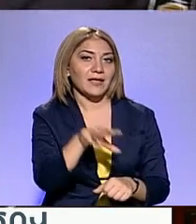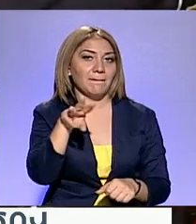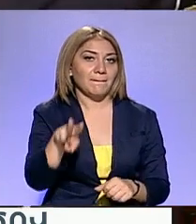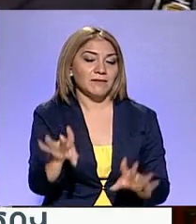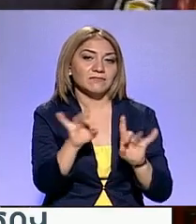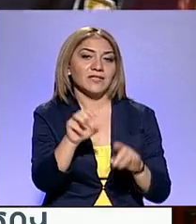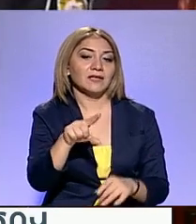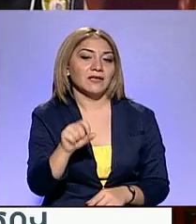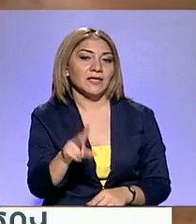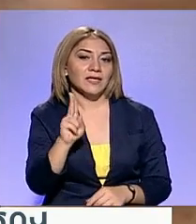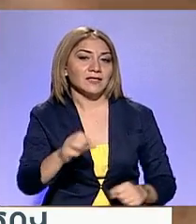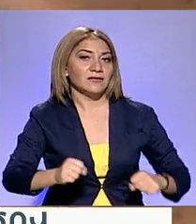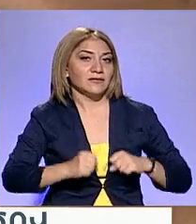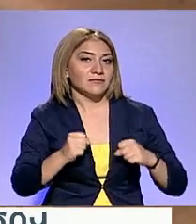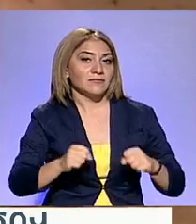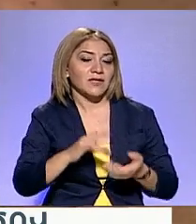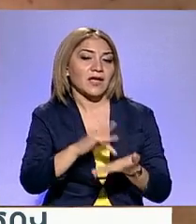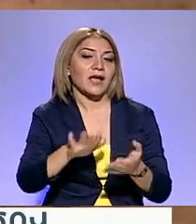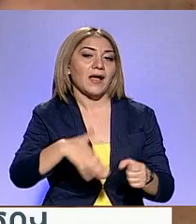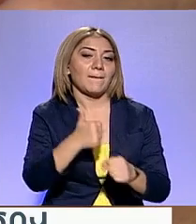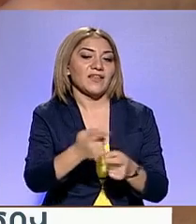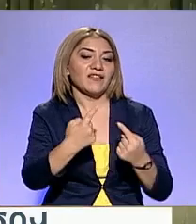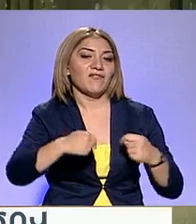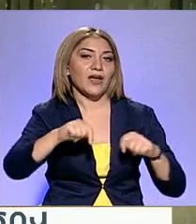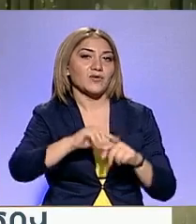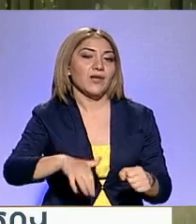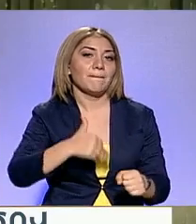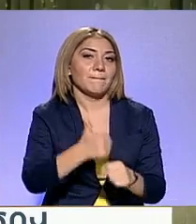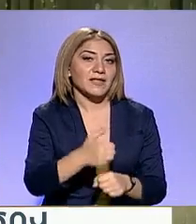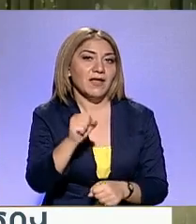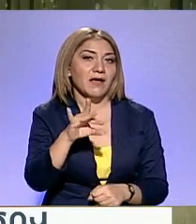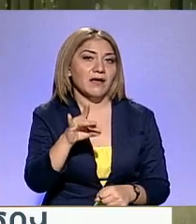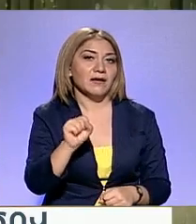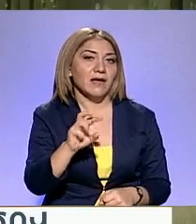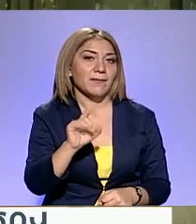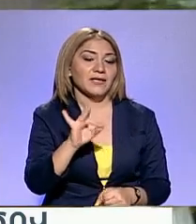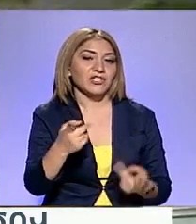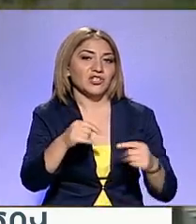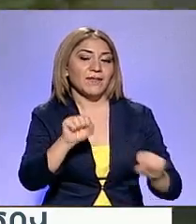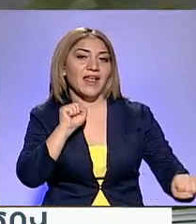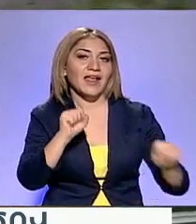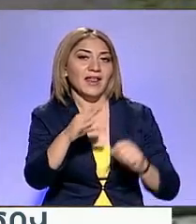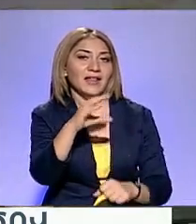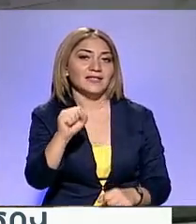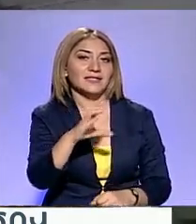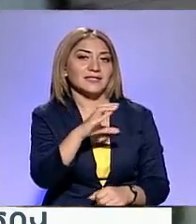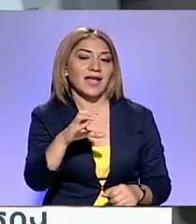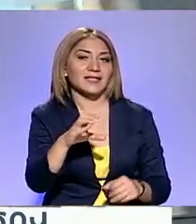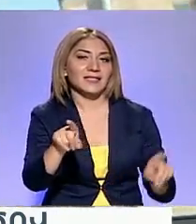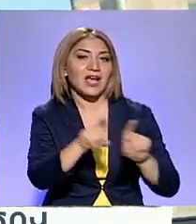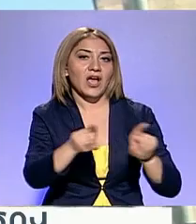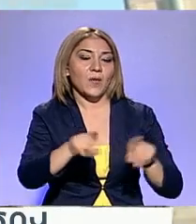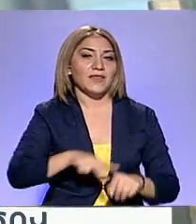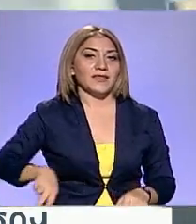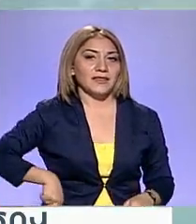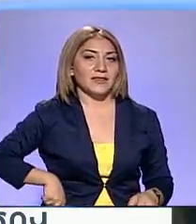խոսքով հանրապետականի թեկնածու քաղաքապետարանի վարչության պետ ու Արաբգիրի այս շտաբի ղեկավարը SAS սուպերմարկետի տնօրենի հետ